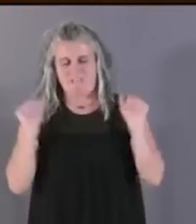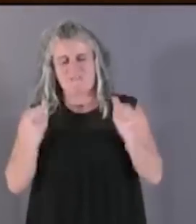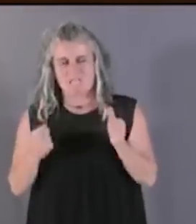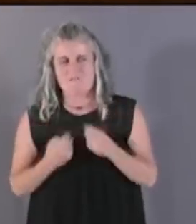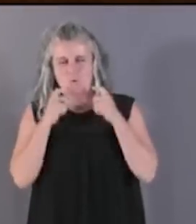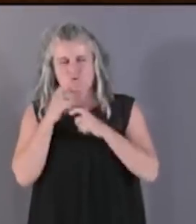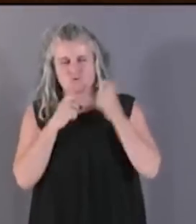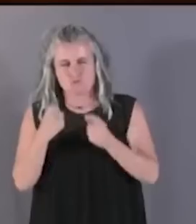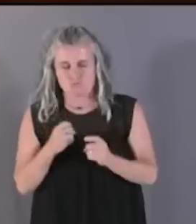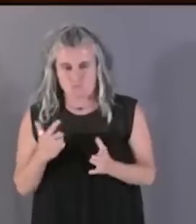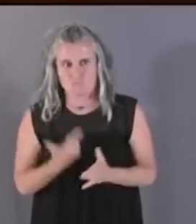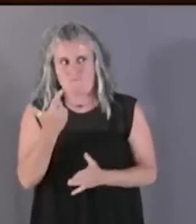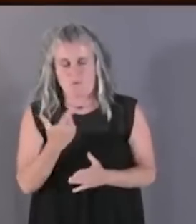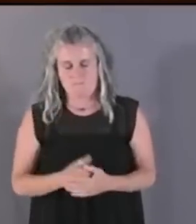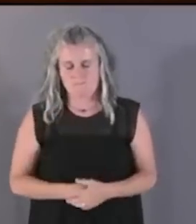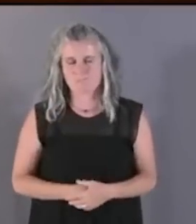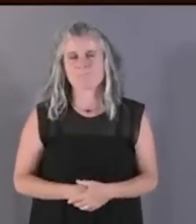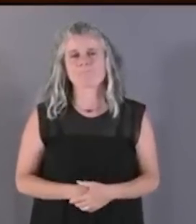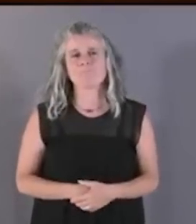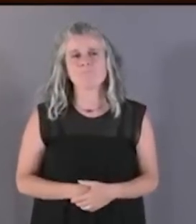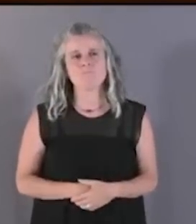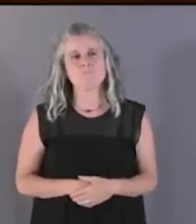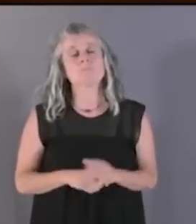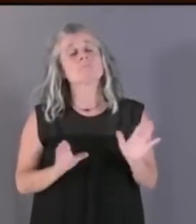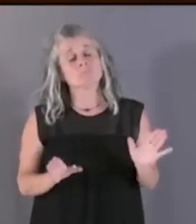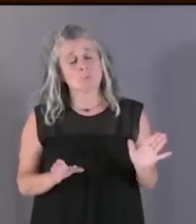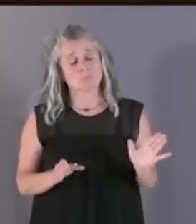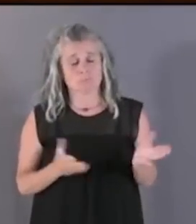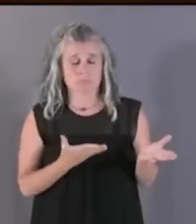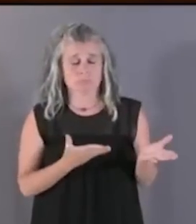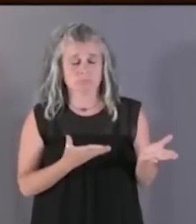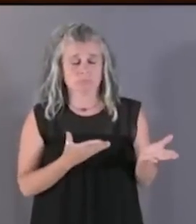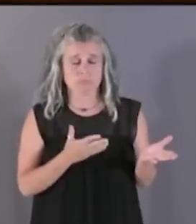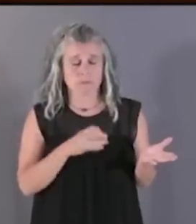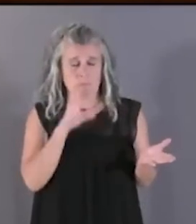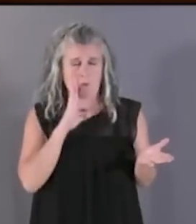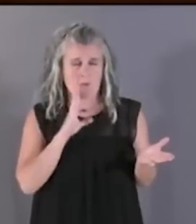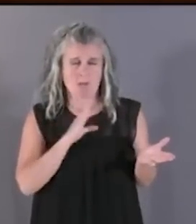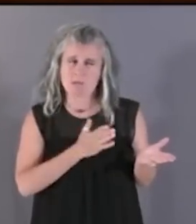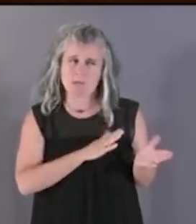Je vous invite donc à ne plus faire preuve